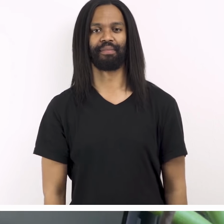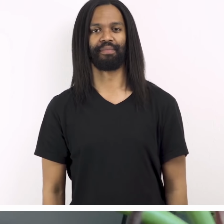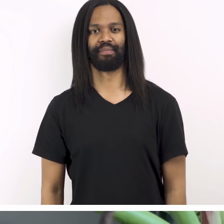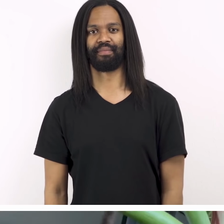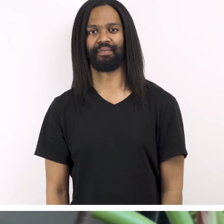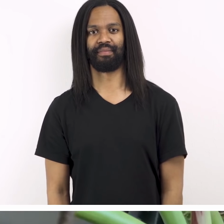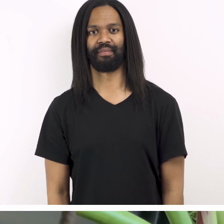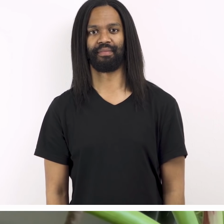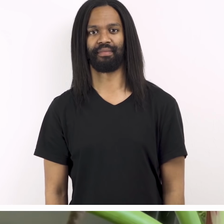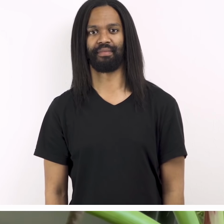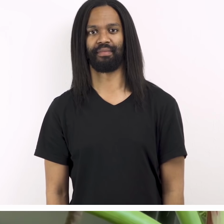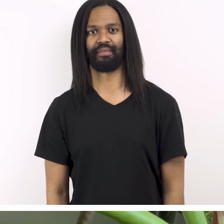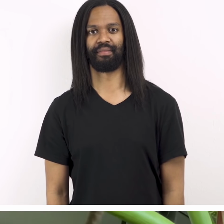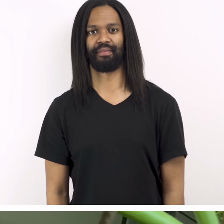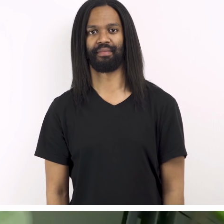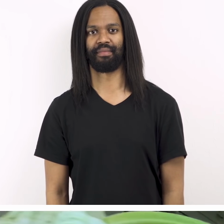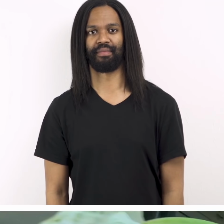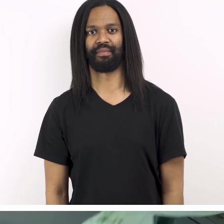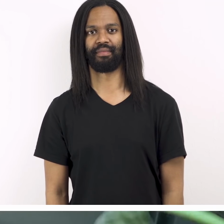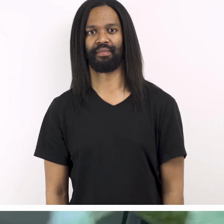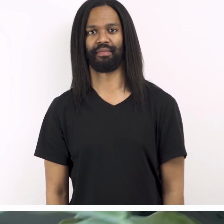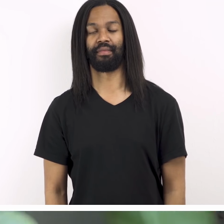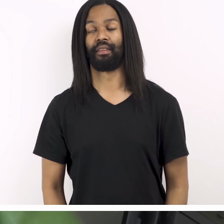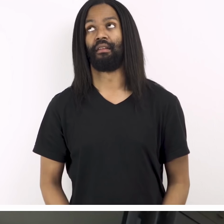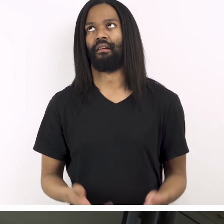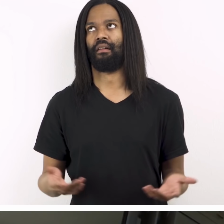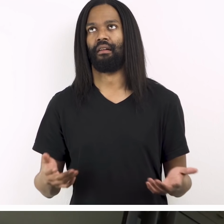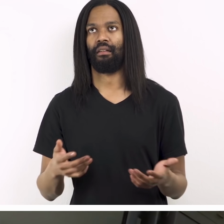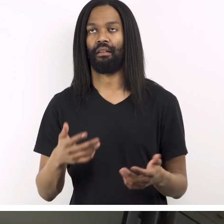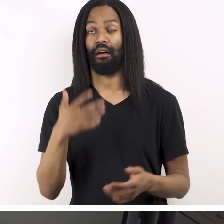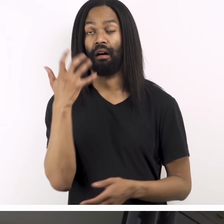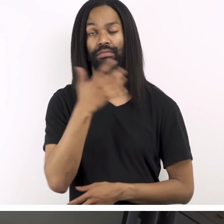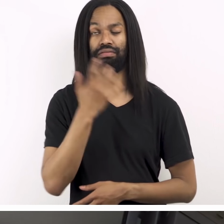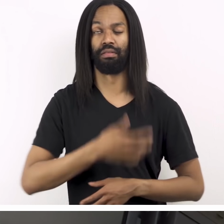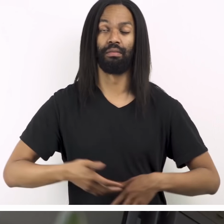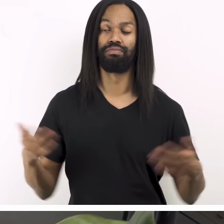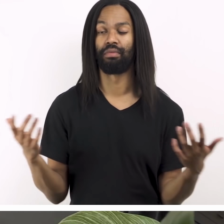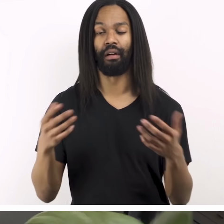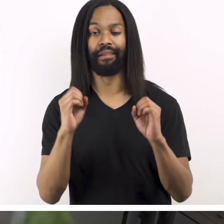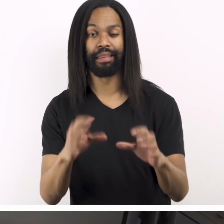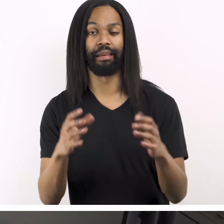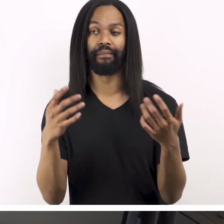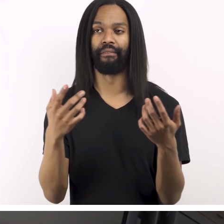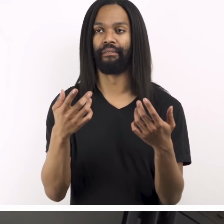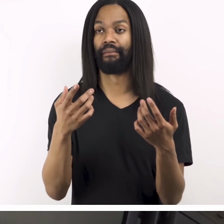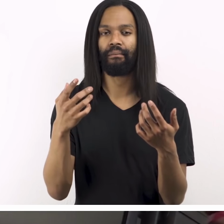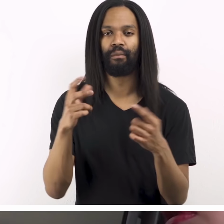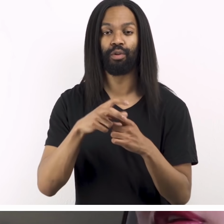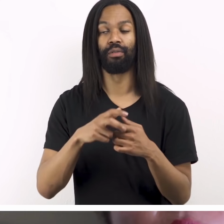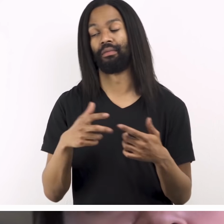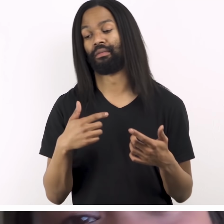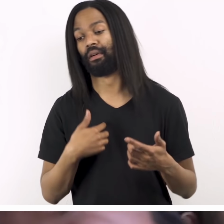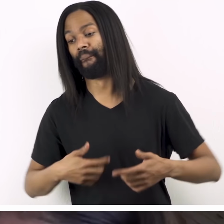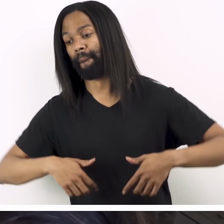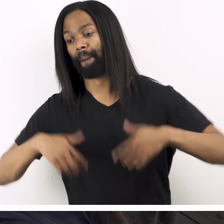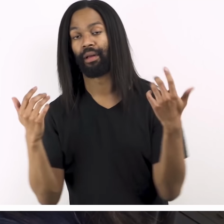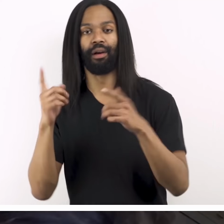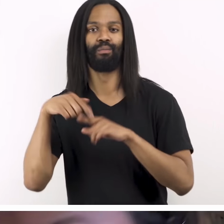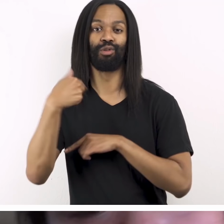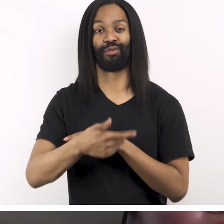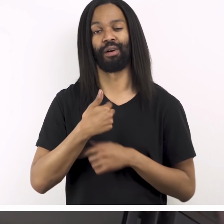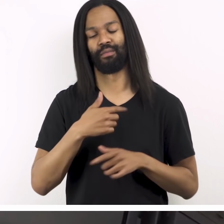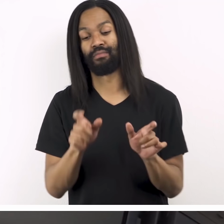là. Voilà. Du coup, voilà, c'est pas, ouais, c'est pas affreux, ça a séché, c'est du fongique. Bon, bah voilà, tant pis pour moi,